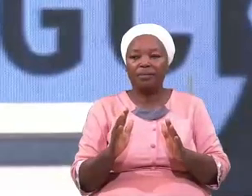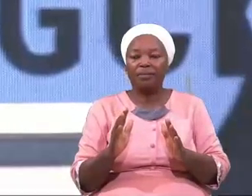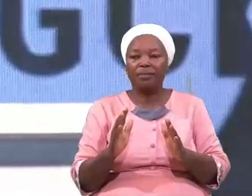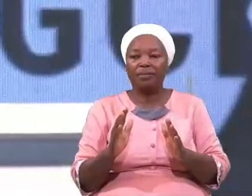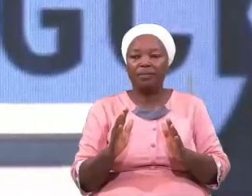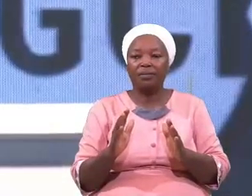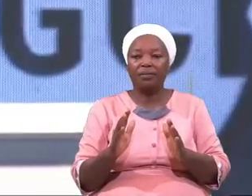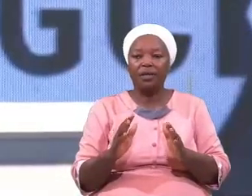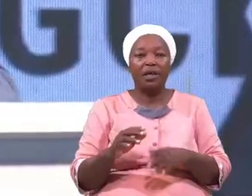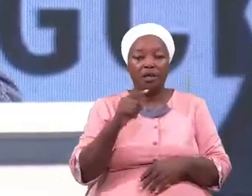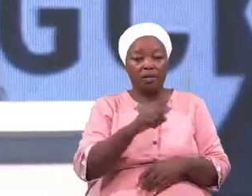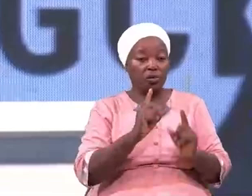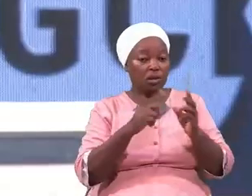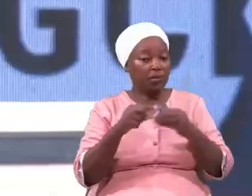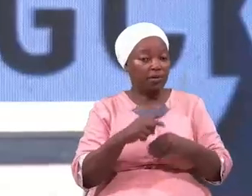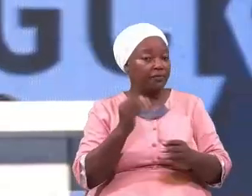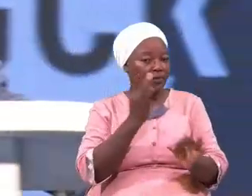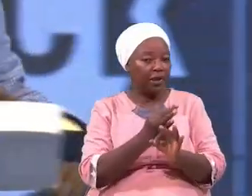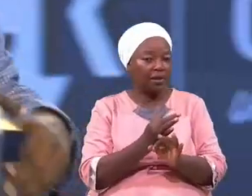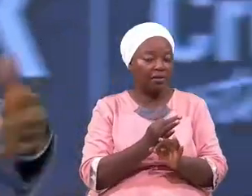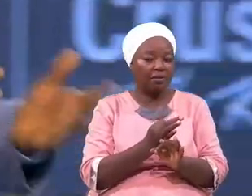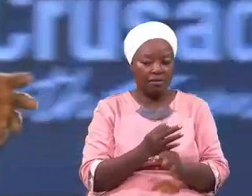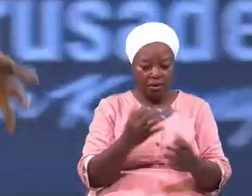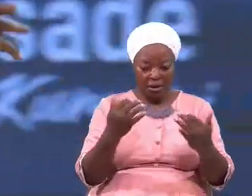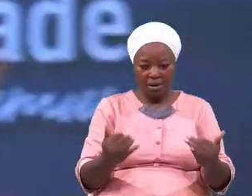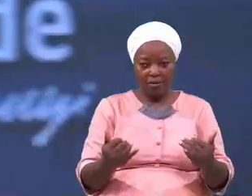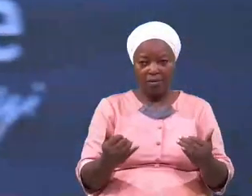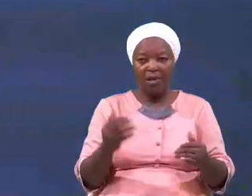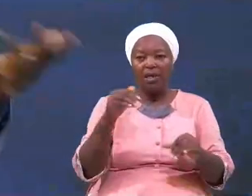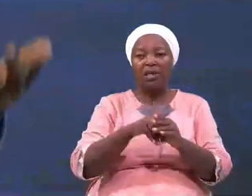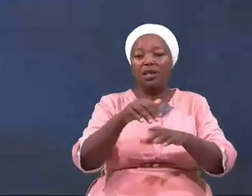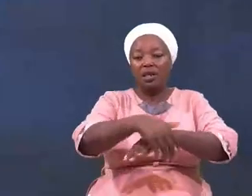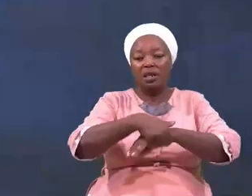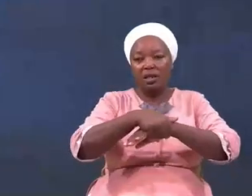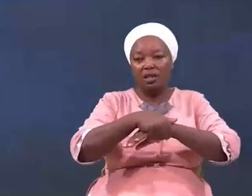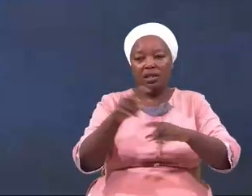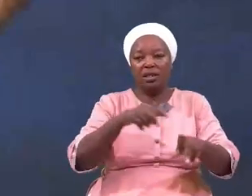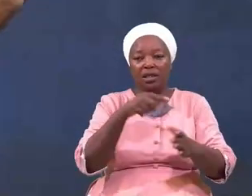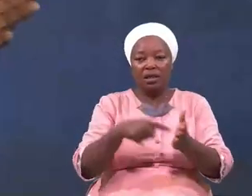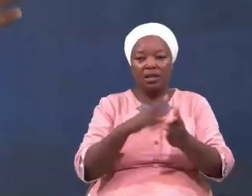espions avec bienveillance. Cela parle de la foi.